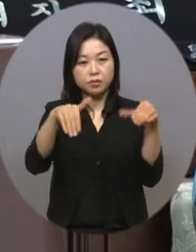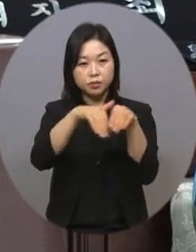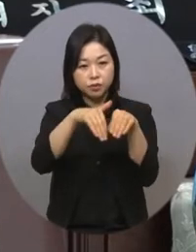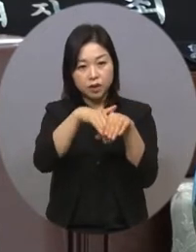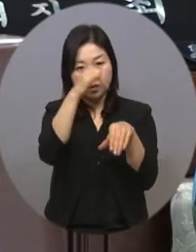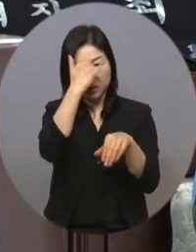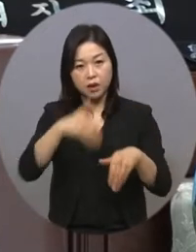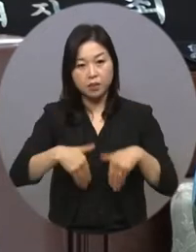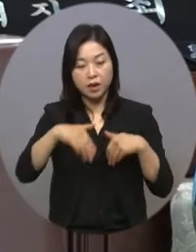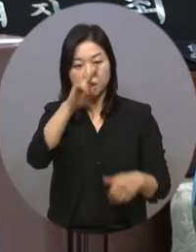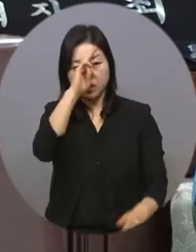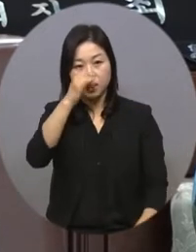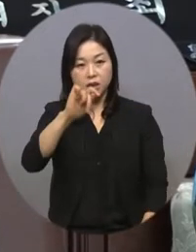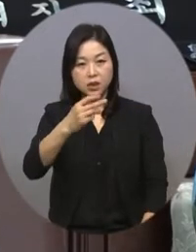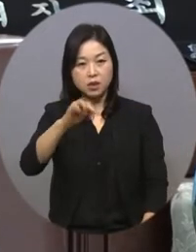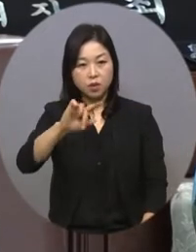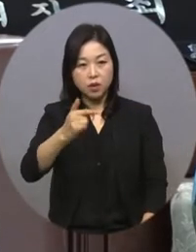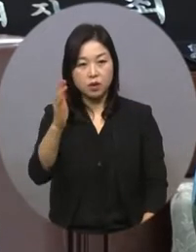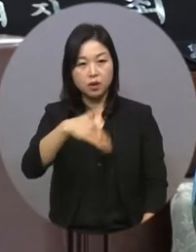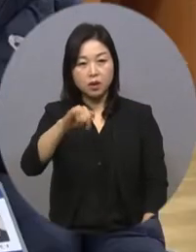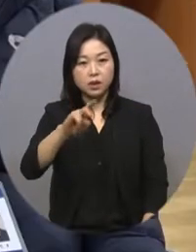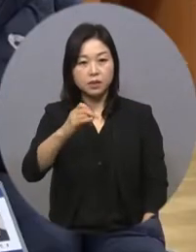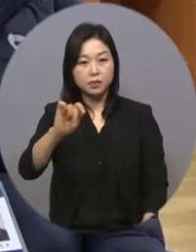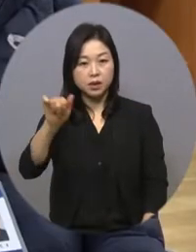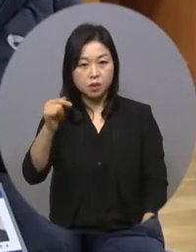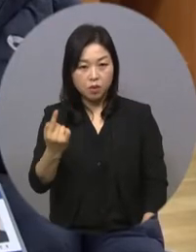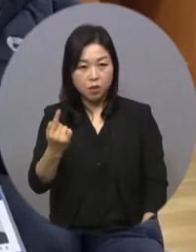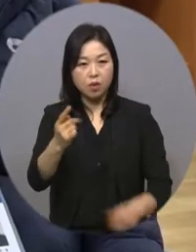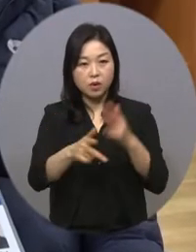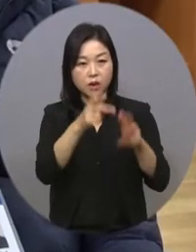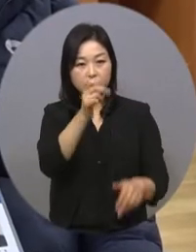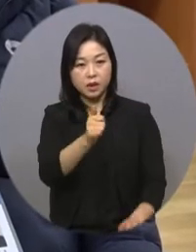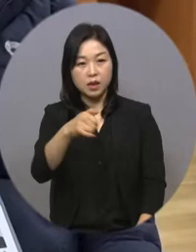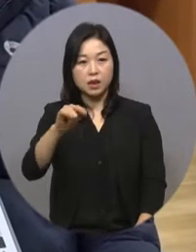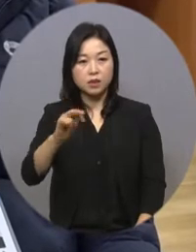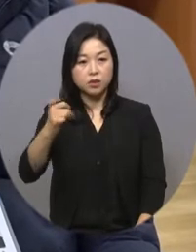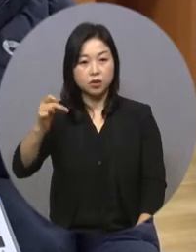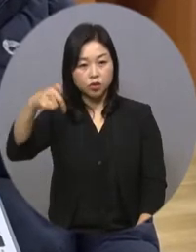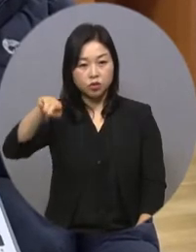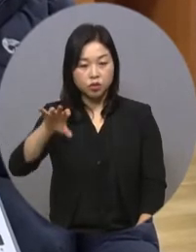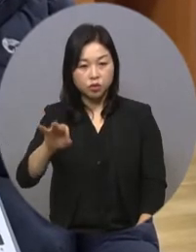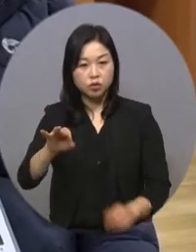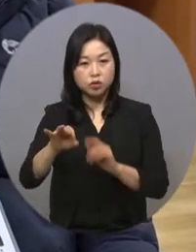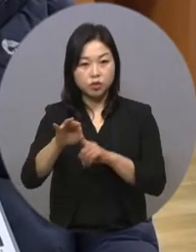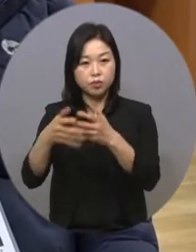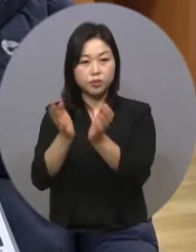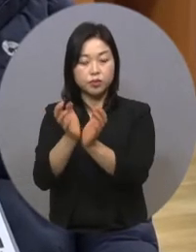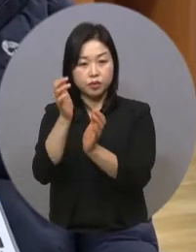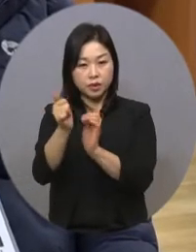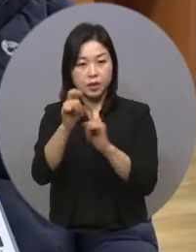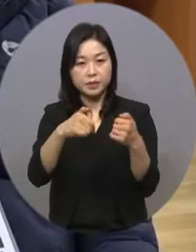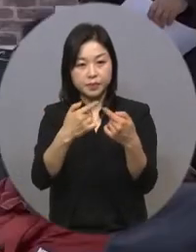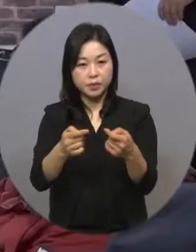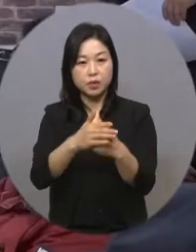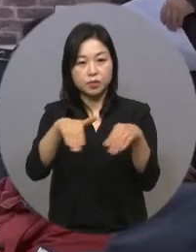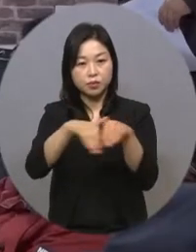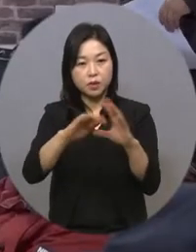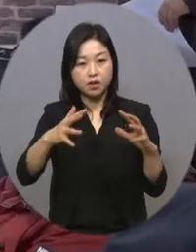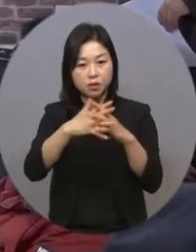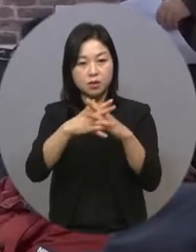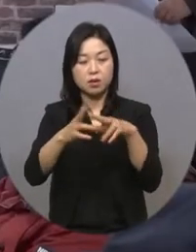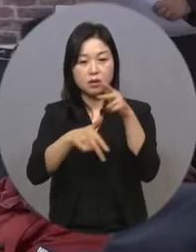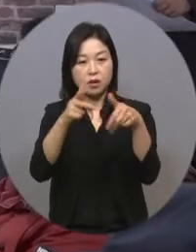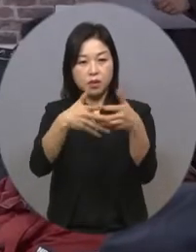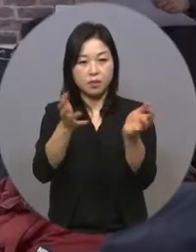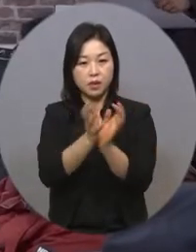한국장애인문화충남협회 최칠원 회장, 김민호 사업단장과 김전중 사업부단장이 참여한 가운데 문화건설사업단 창립의